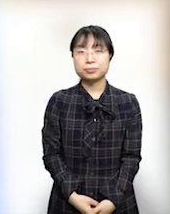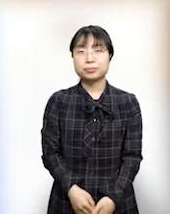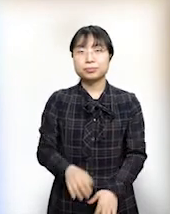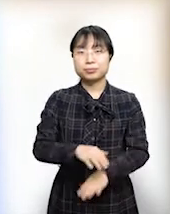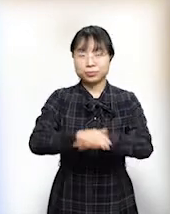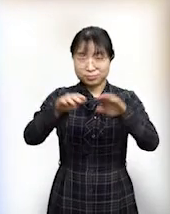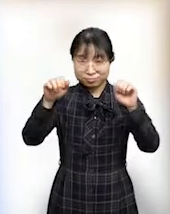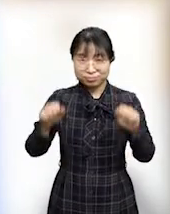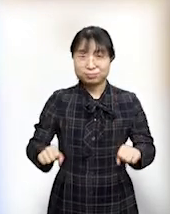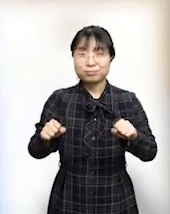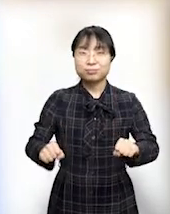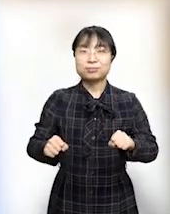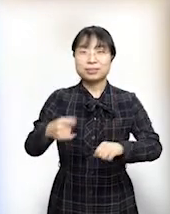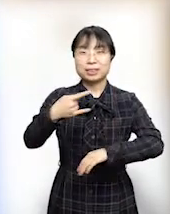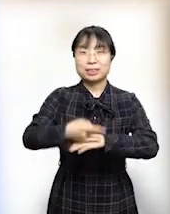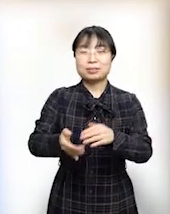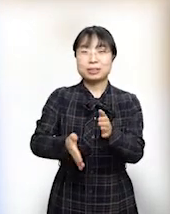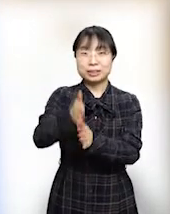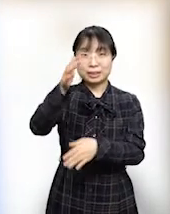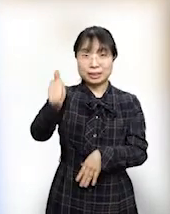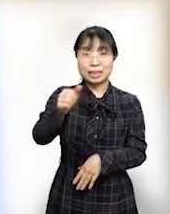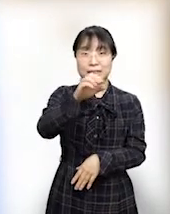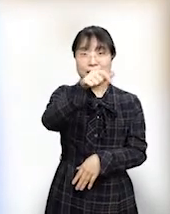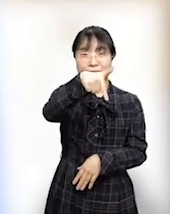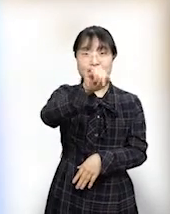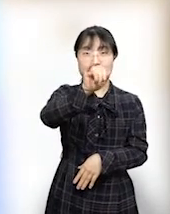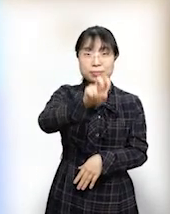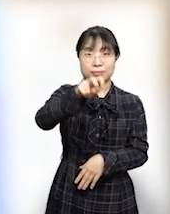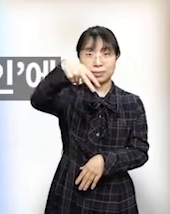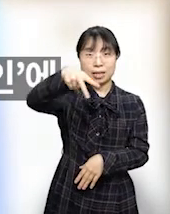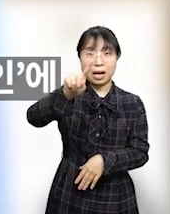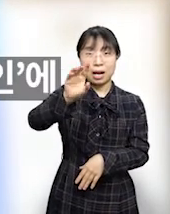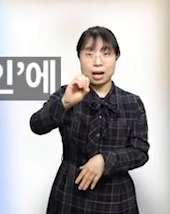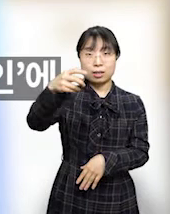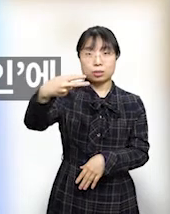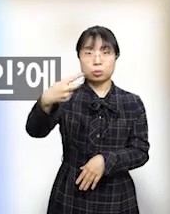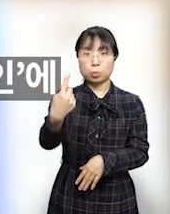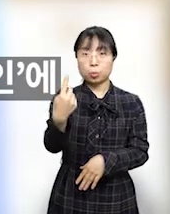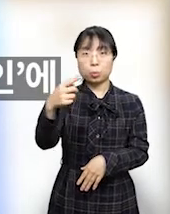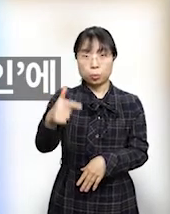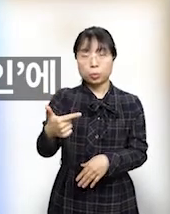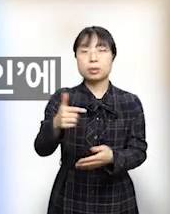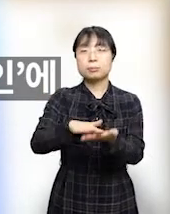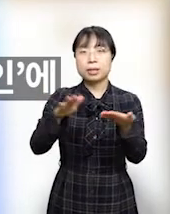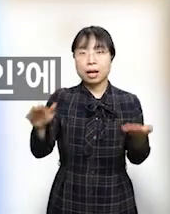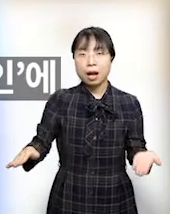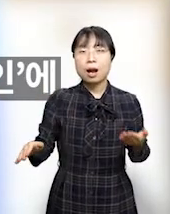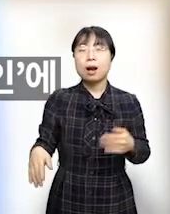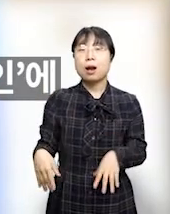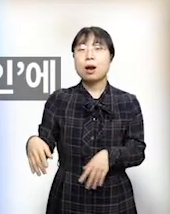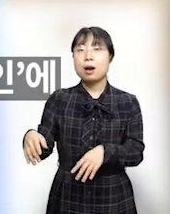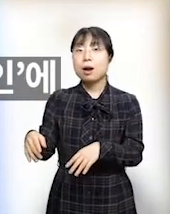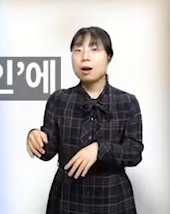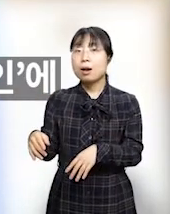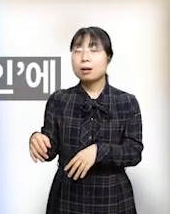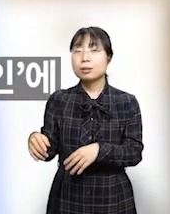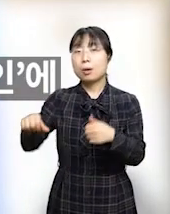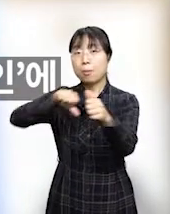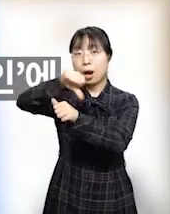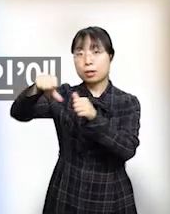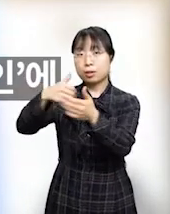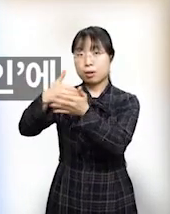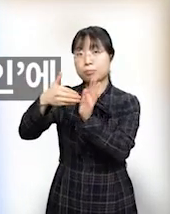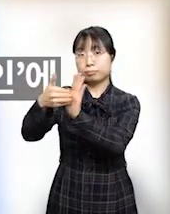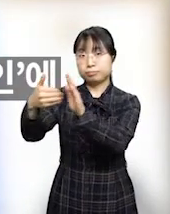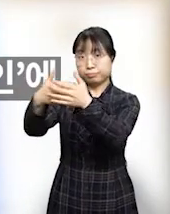시민 여러분 안녕하십니까? 의왕시장 김상돈입니다. 환경부에서 시작된 탈플라스틱 SNS